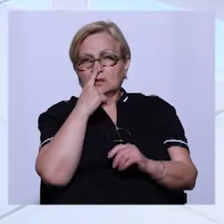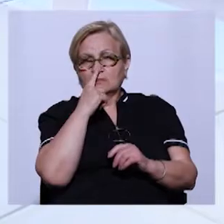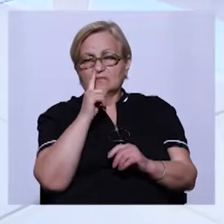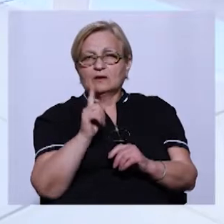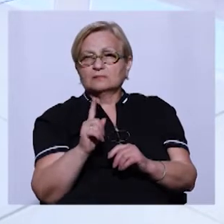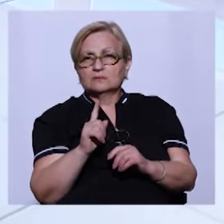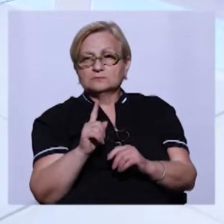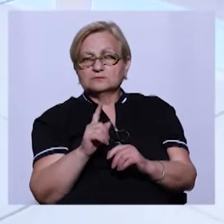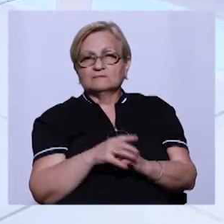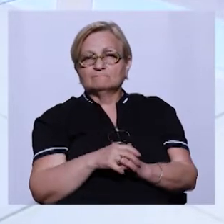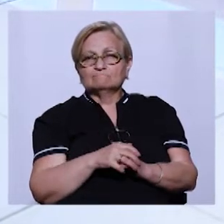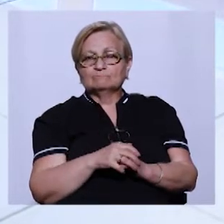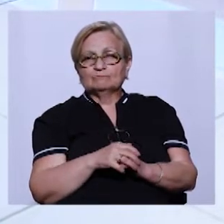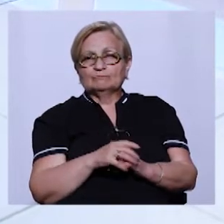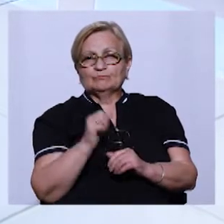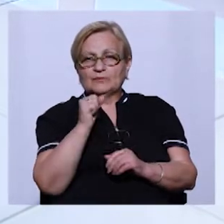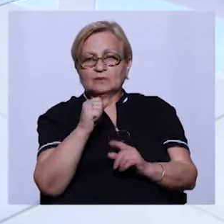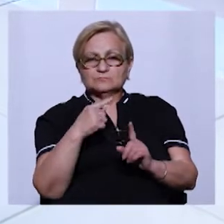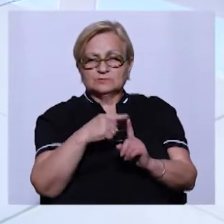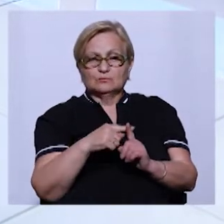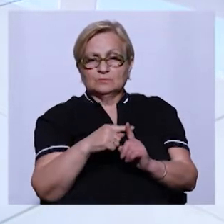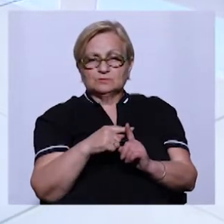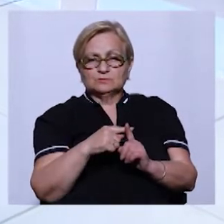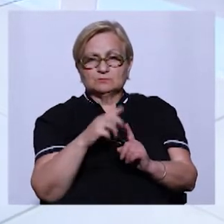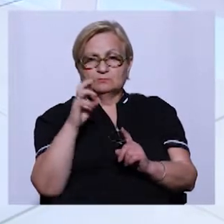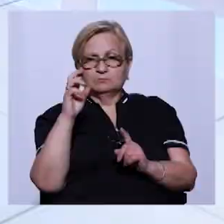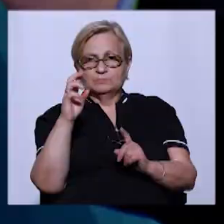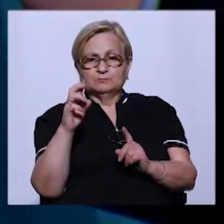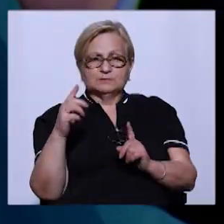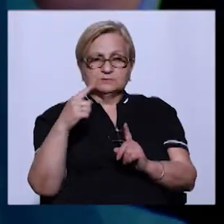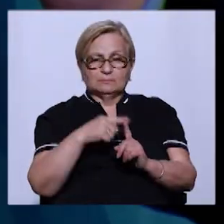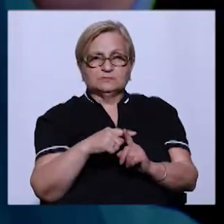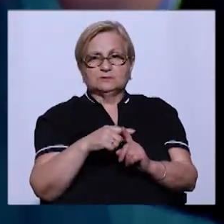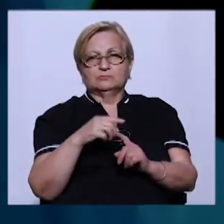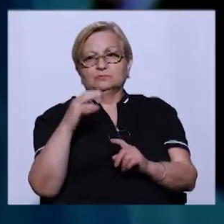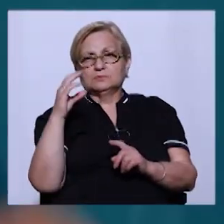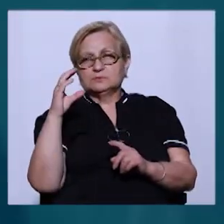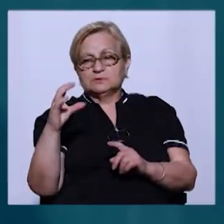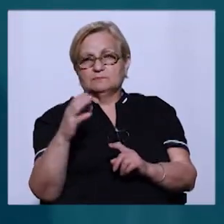რა. უკაცრავად ეს იგივე რაც A-ს დაუმატო B-ს დამატებული C.